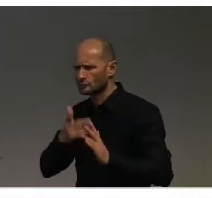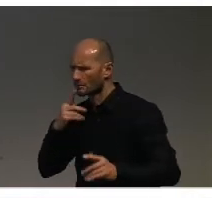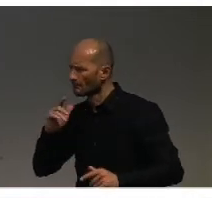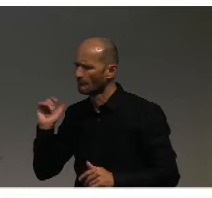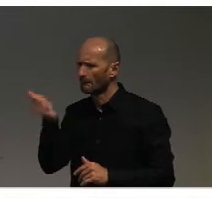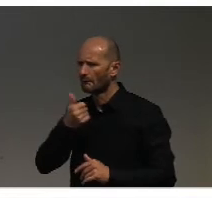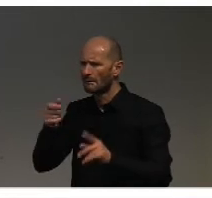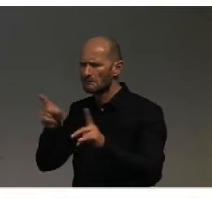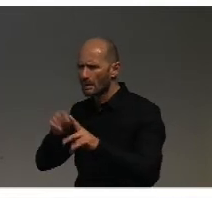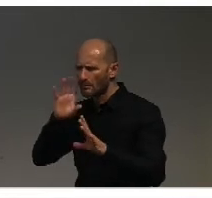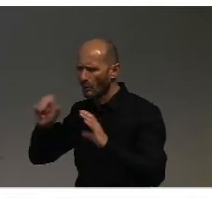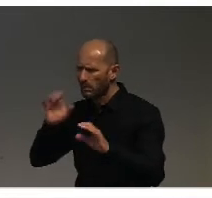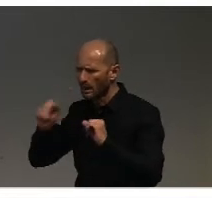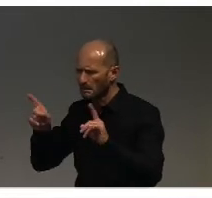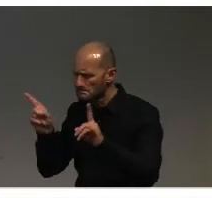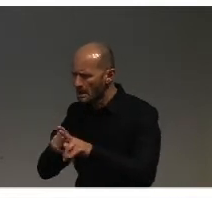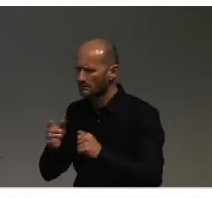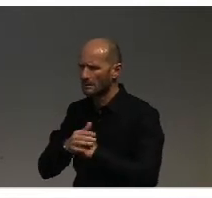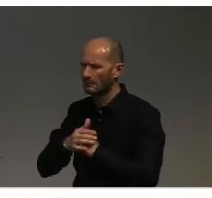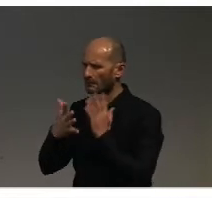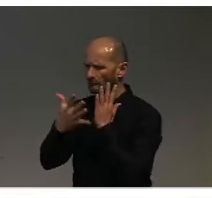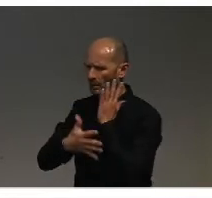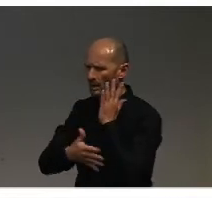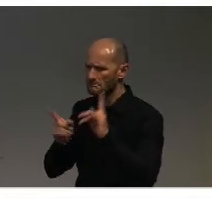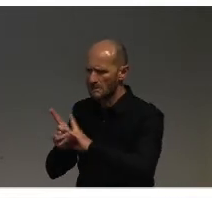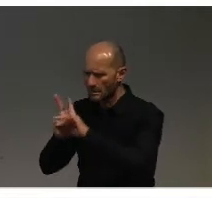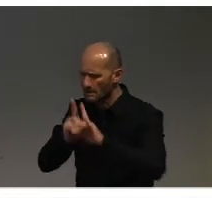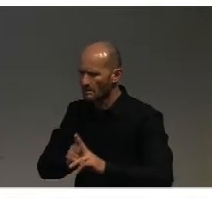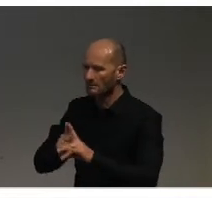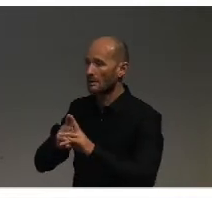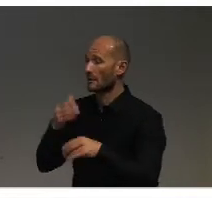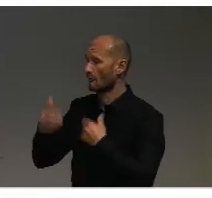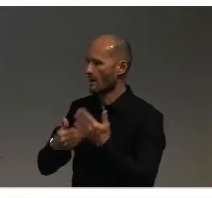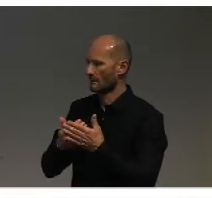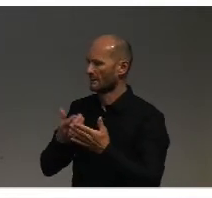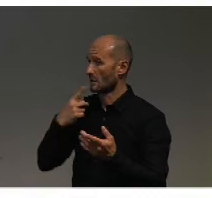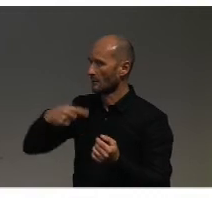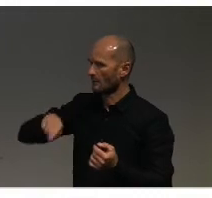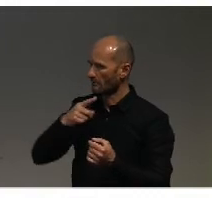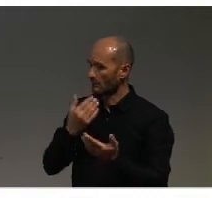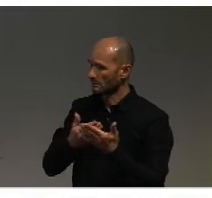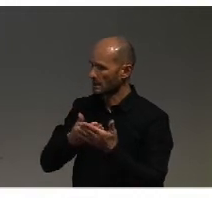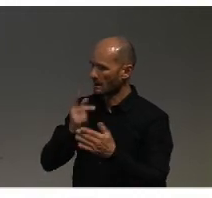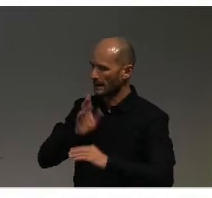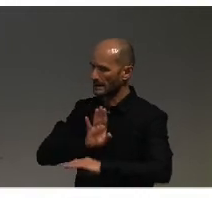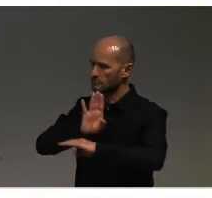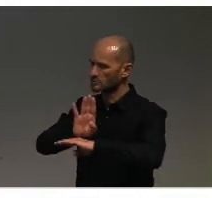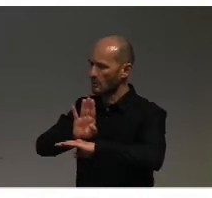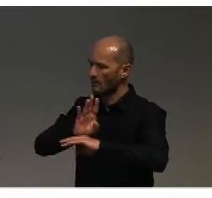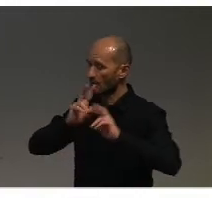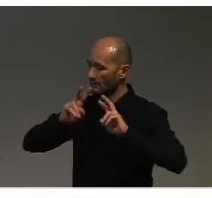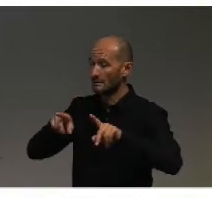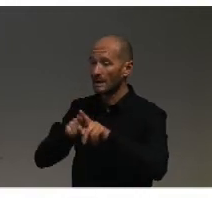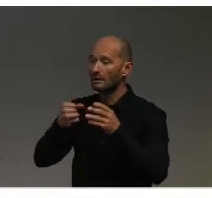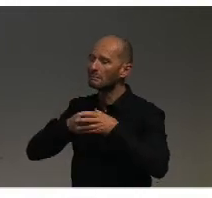les mêmes terminologies, et que ça puisse encourager notamment le développement d'une approche partagée, puisque c'est aussi l'un des objectifs du plan santé